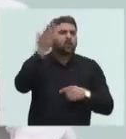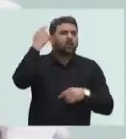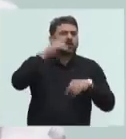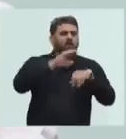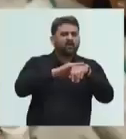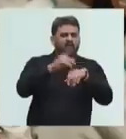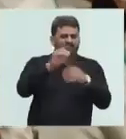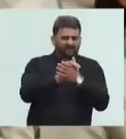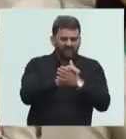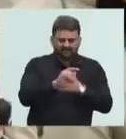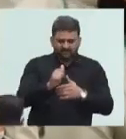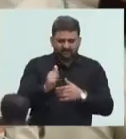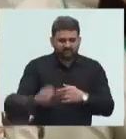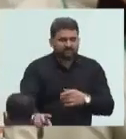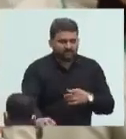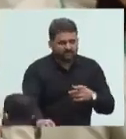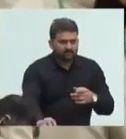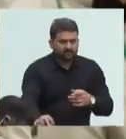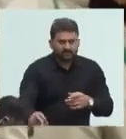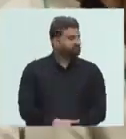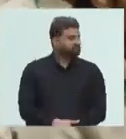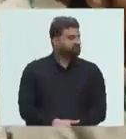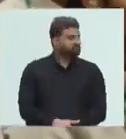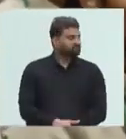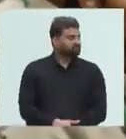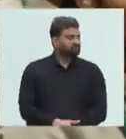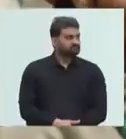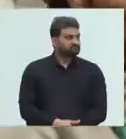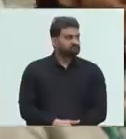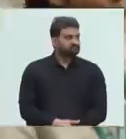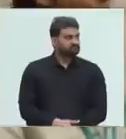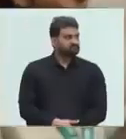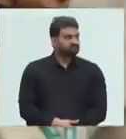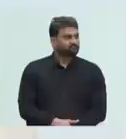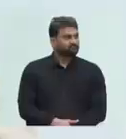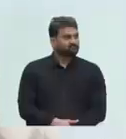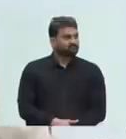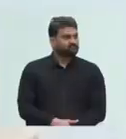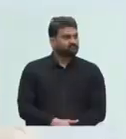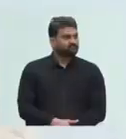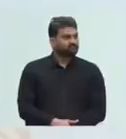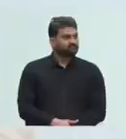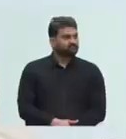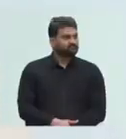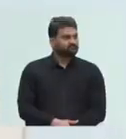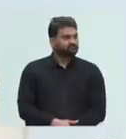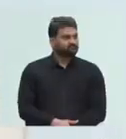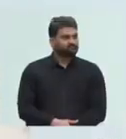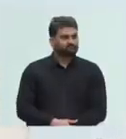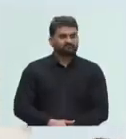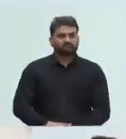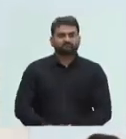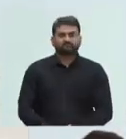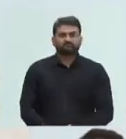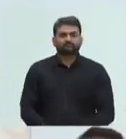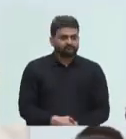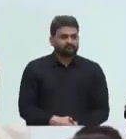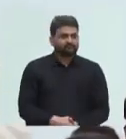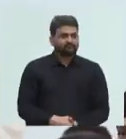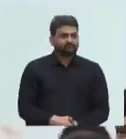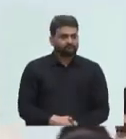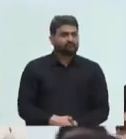काफी तो पुराने आपके खिलाड़ी सामने आते होंगे, क्या अनुभव आता है? सर, जब मैं पहले खेलता